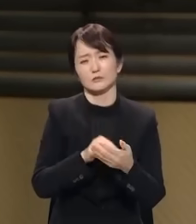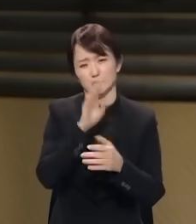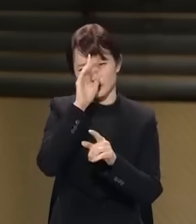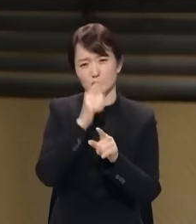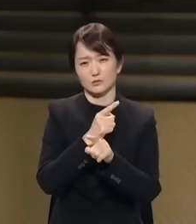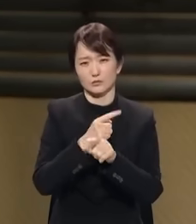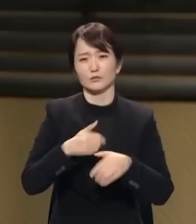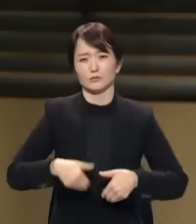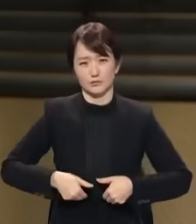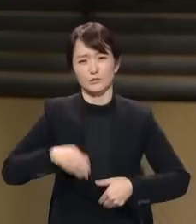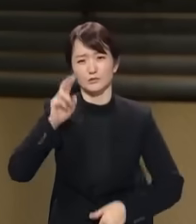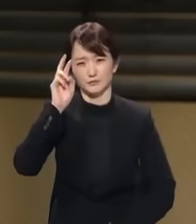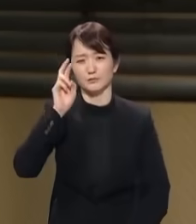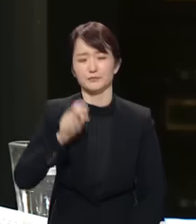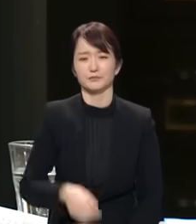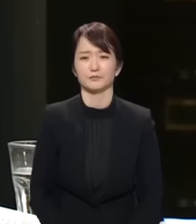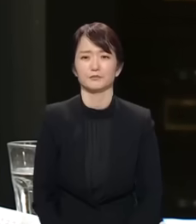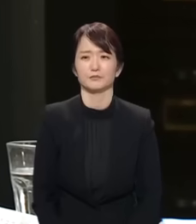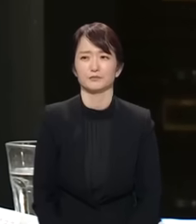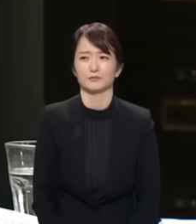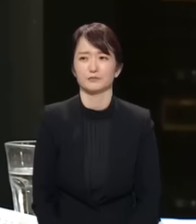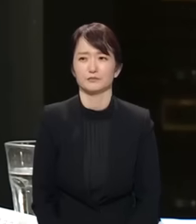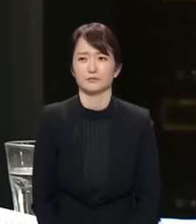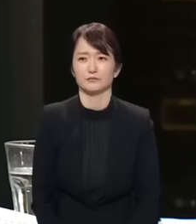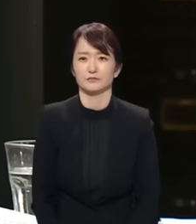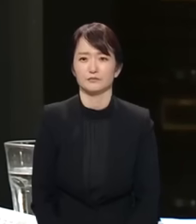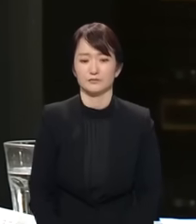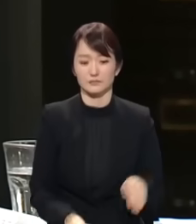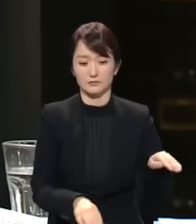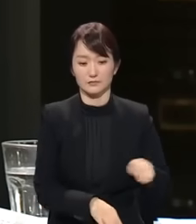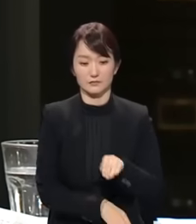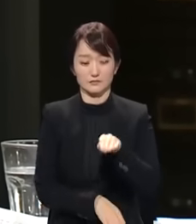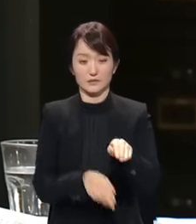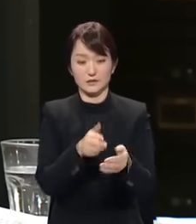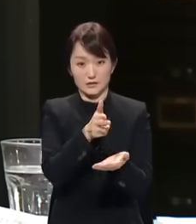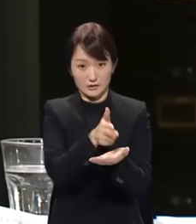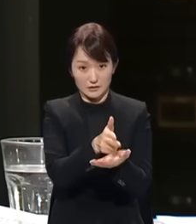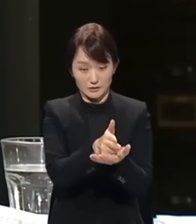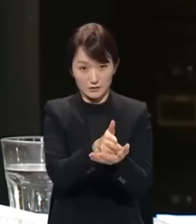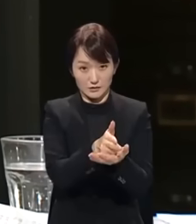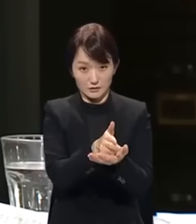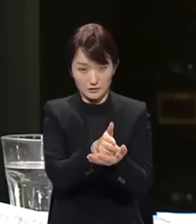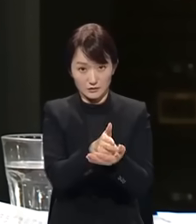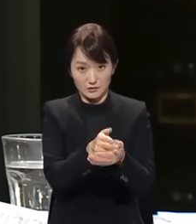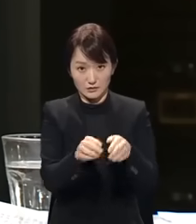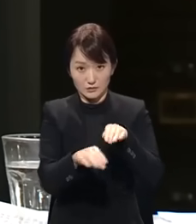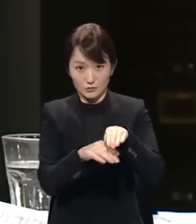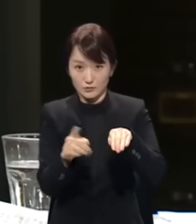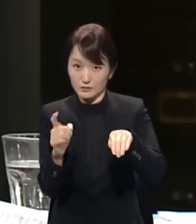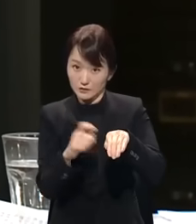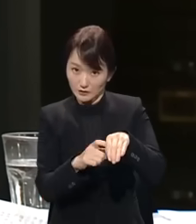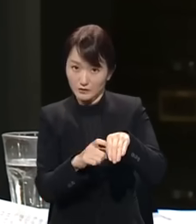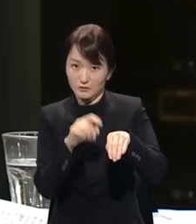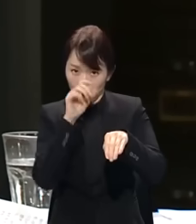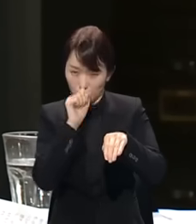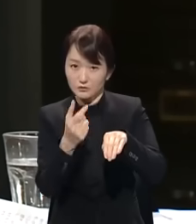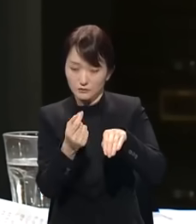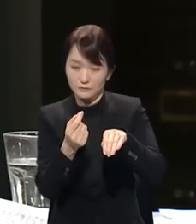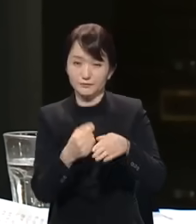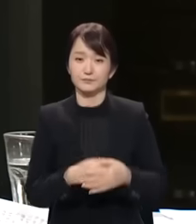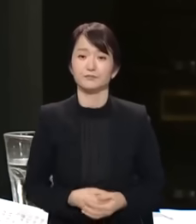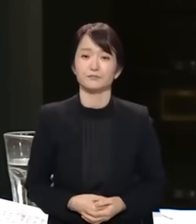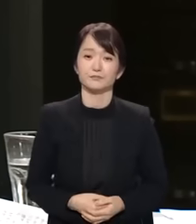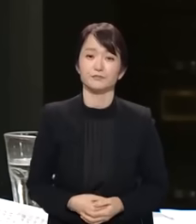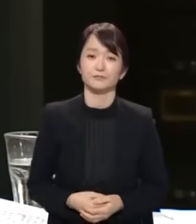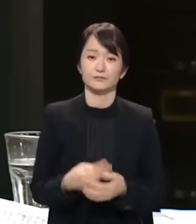않을까 생각이 듭니다. 예, 정말 정차 중에도 문을 좀 잠궈두신 게 어떨까 싶습니다. 자, 첫 번째